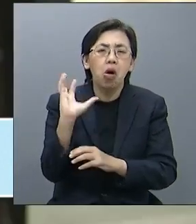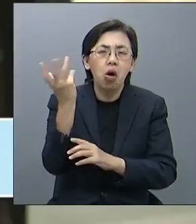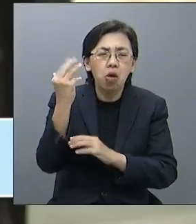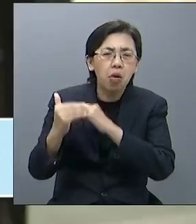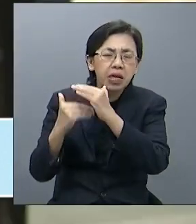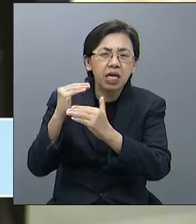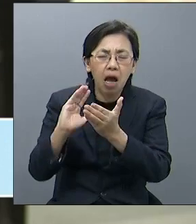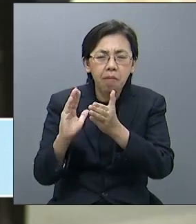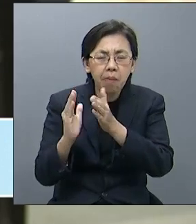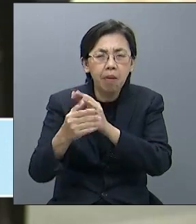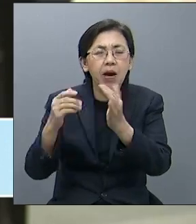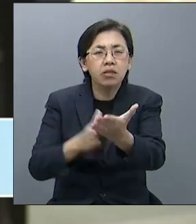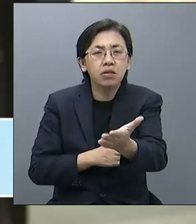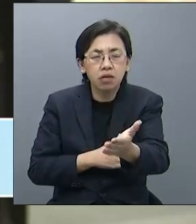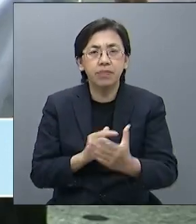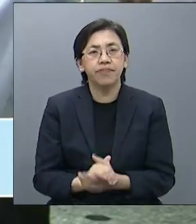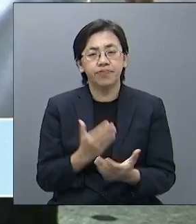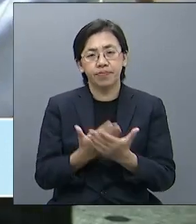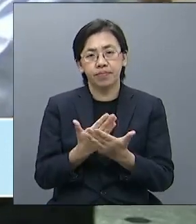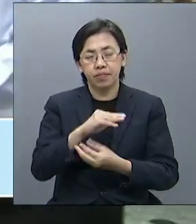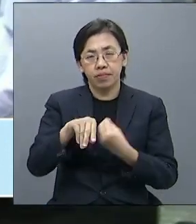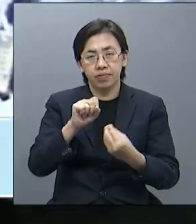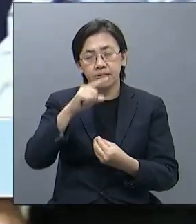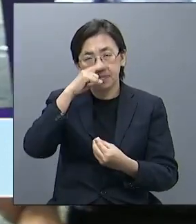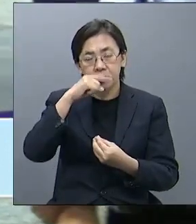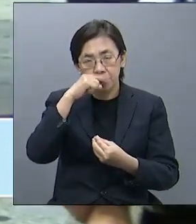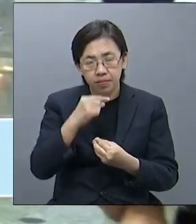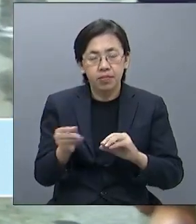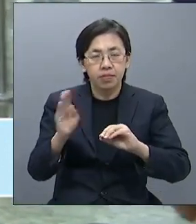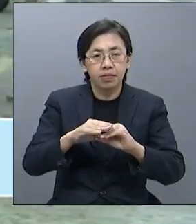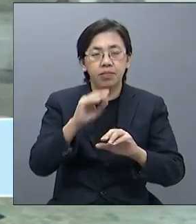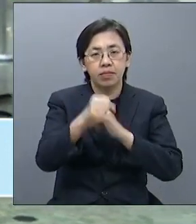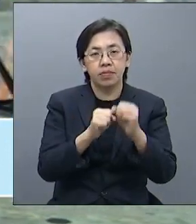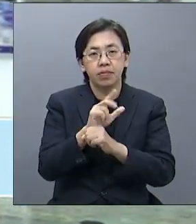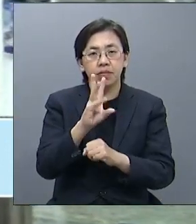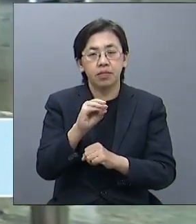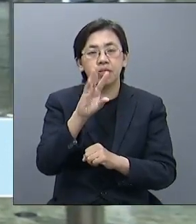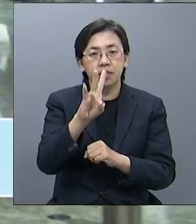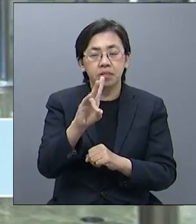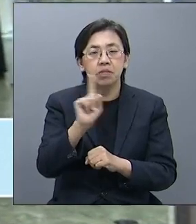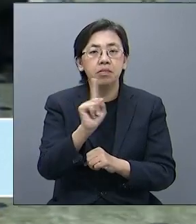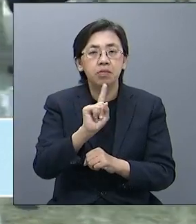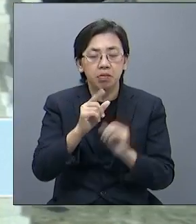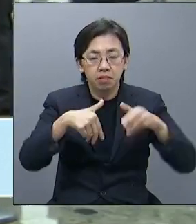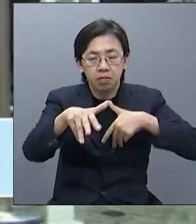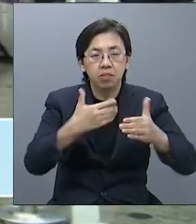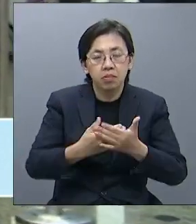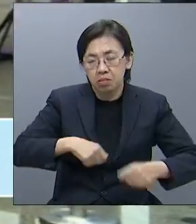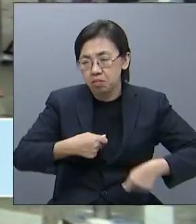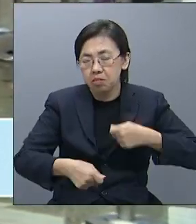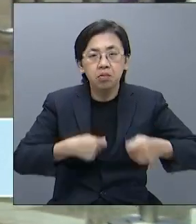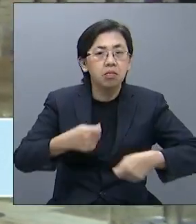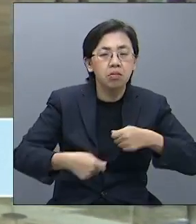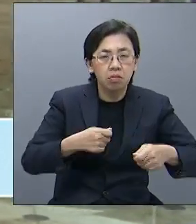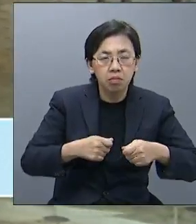ไรก็ดีครับอัตราการขยายตัวของเศรษฐกิจไทยจะเร่งสูงขึ้นในปี 2560 17จากอุปสงค์ในประเทศภายใต้บริบท